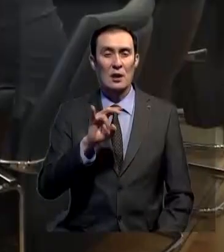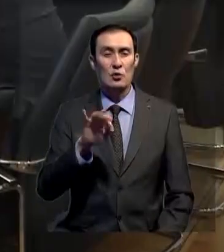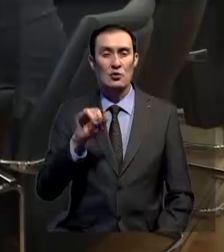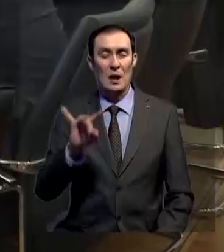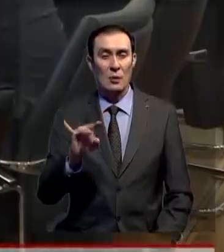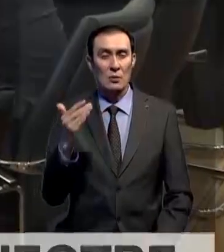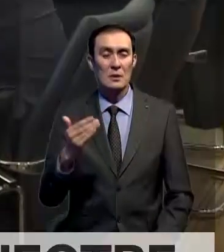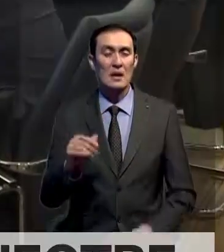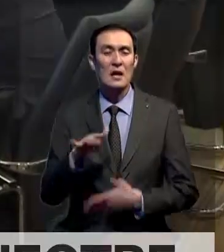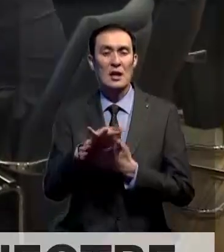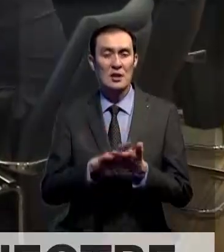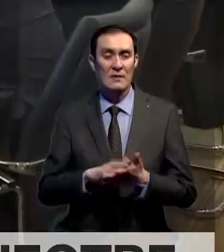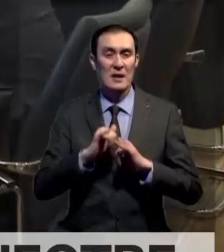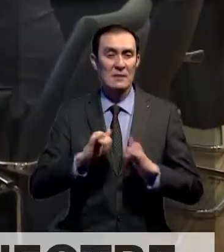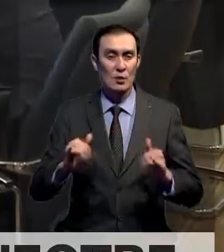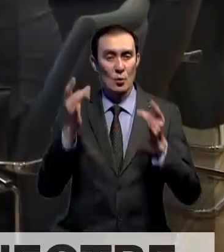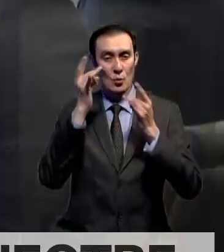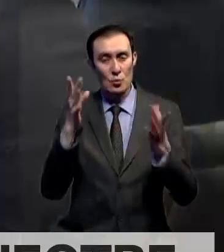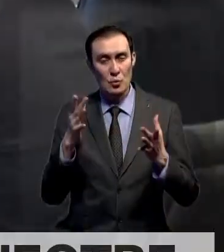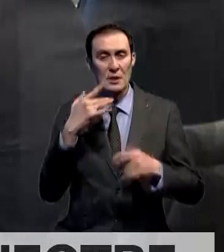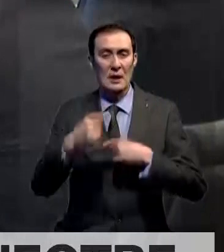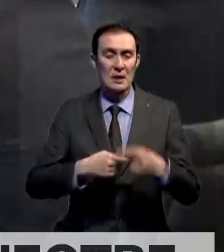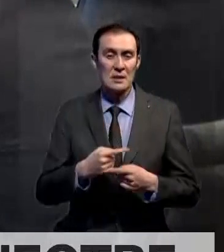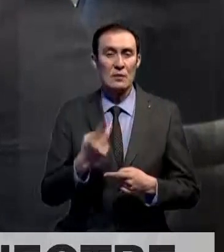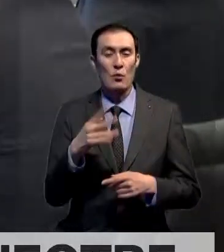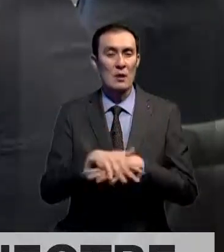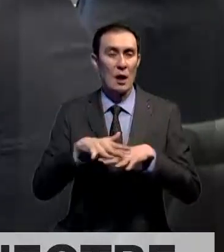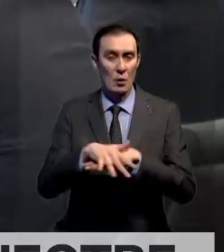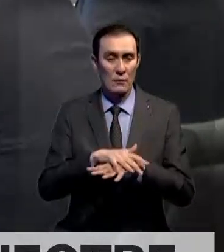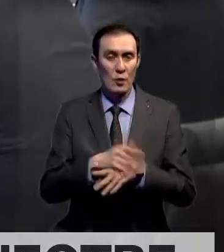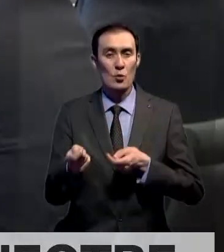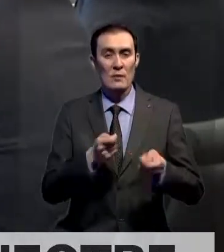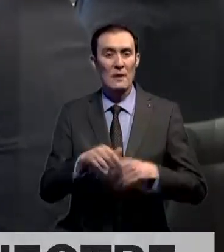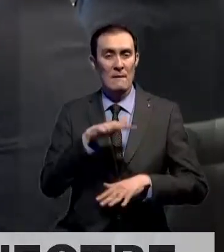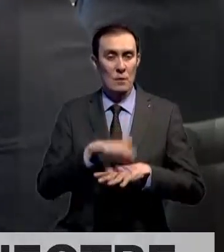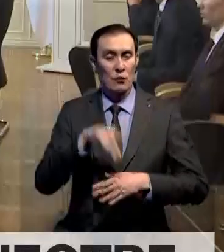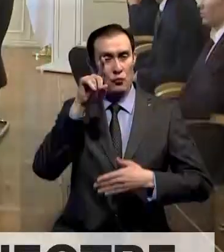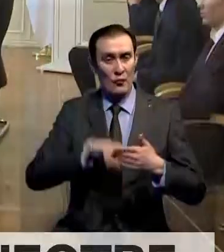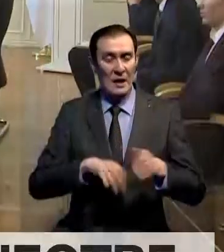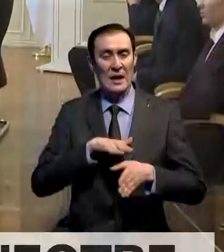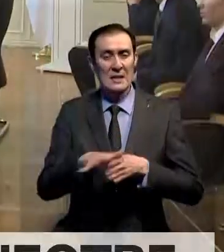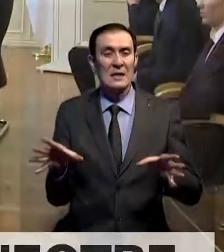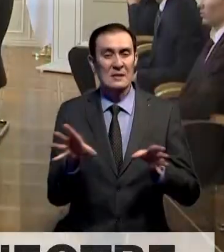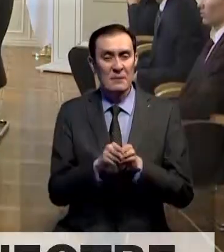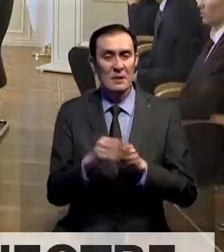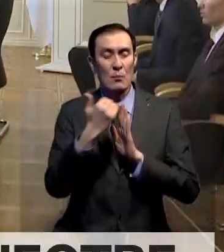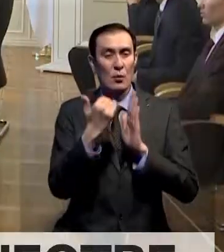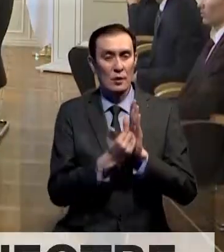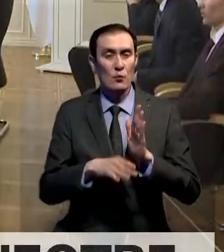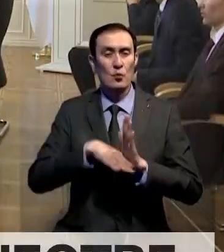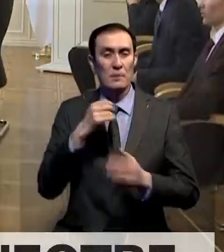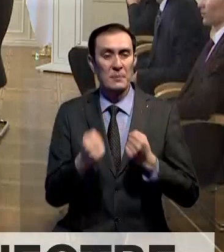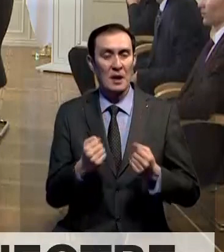Он направлен на дальнейшее развитие культуры и традиций двух народов. Руководители фондов уверены, реализация совместных проектов